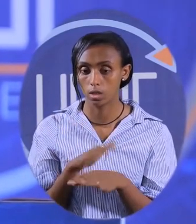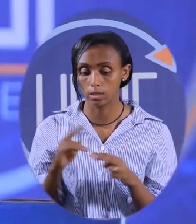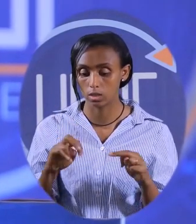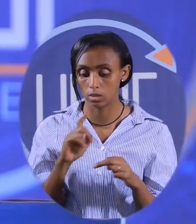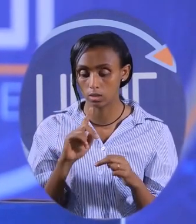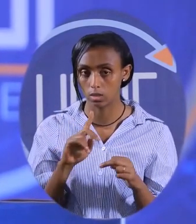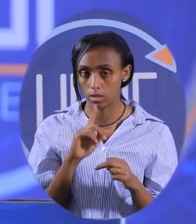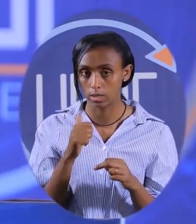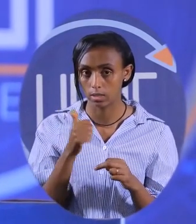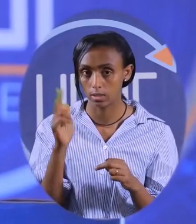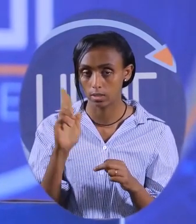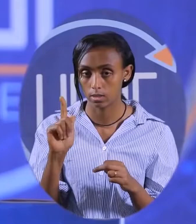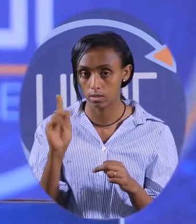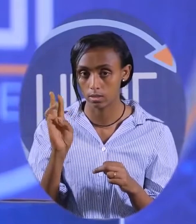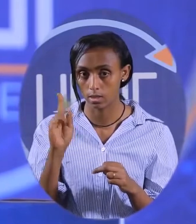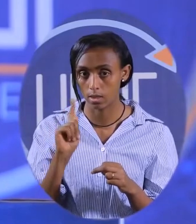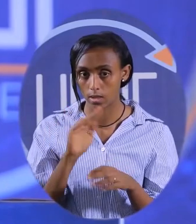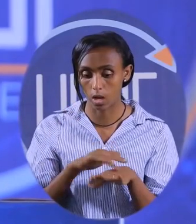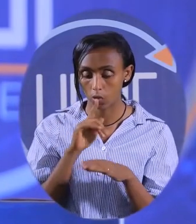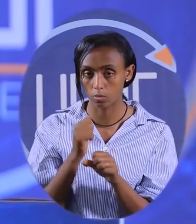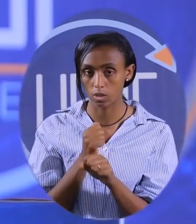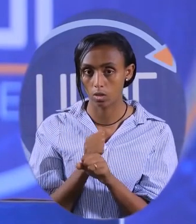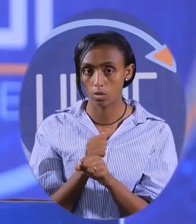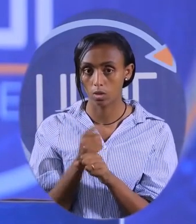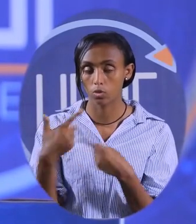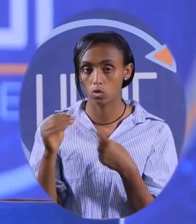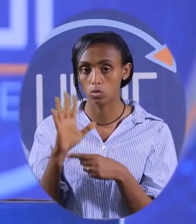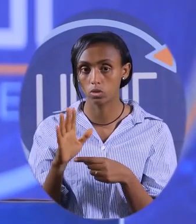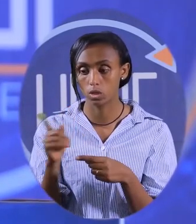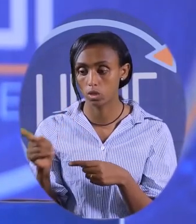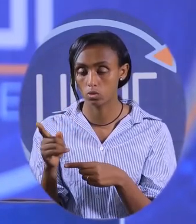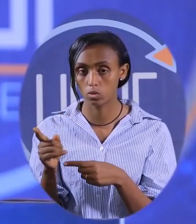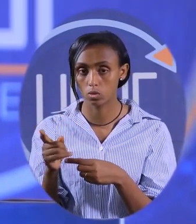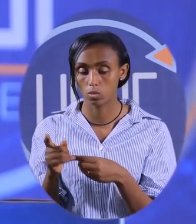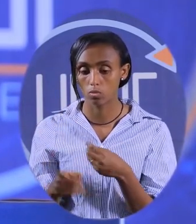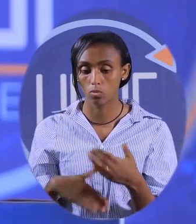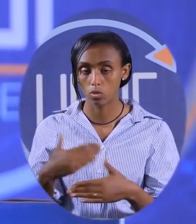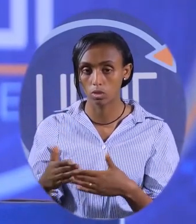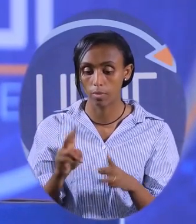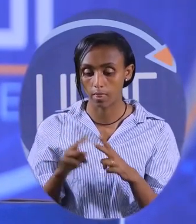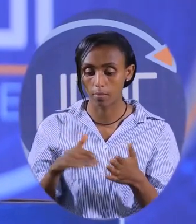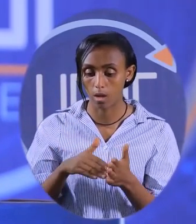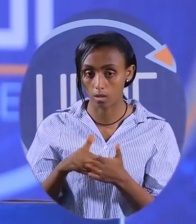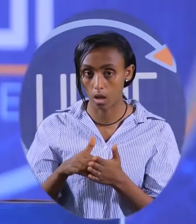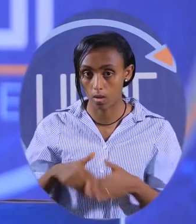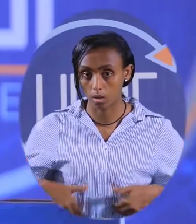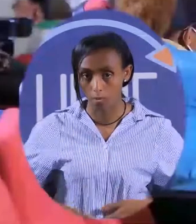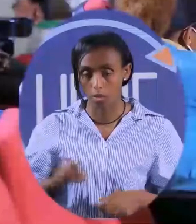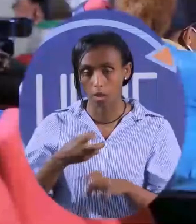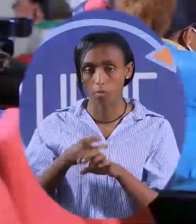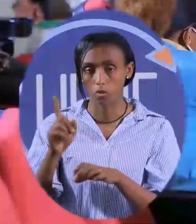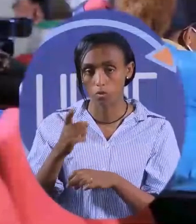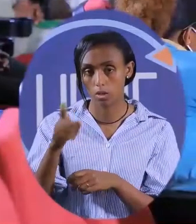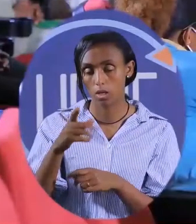የሚሰራው። ታውቃላችሁ እንሰት አከባቢ የመጣችሁ ሰዎች የእንሰት ፕሮሰሲንግ ምን ያህል አድካሚና ዲፊካልት